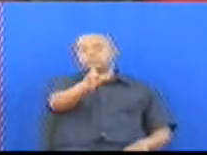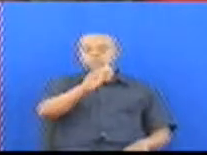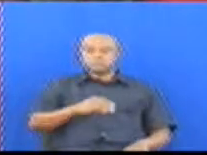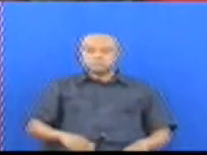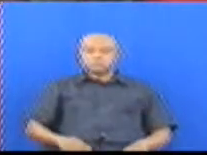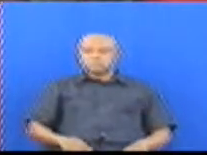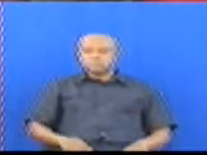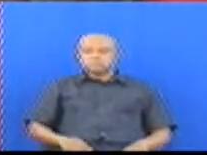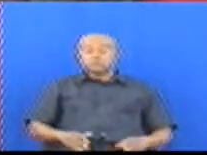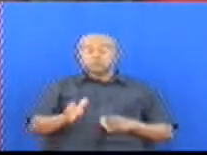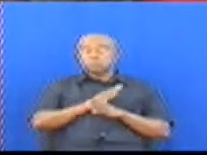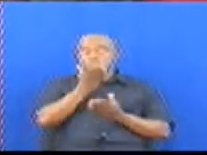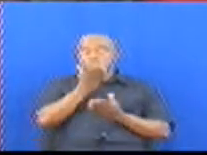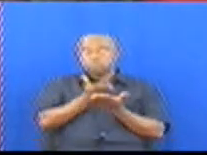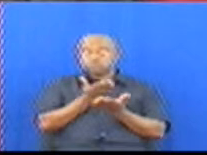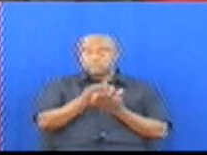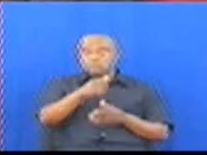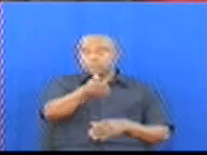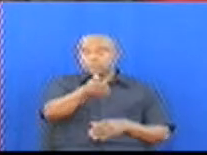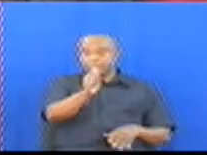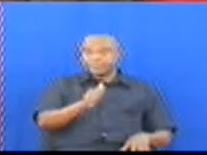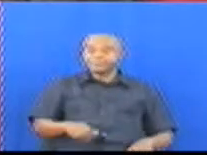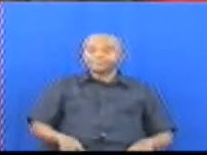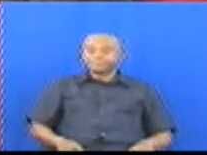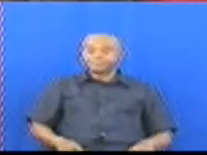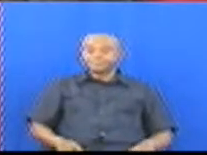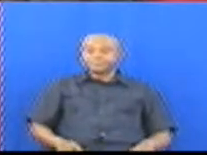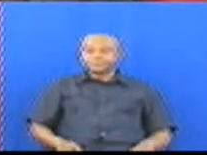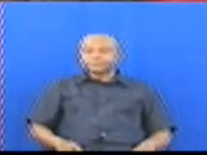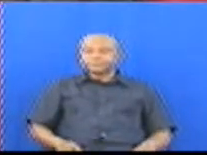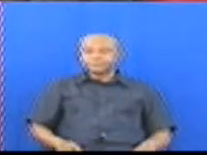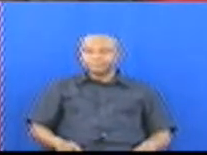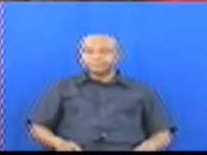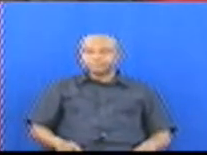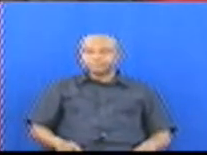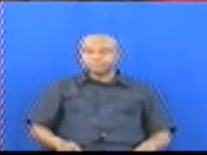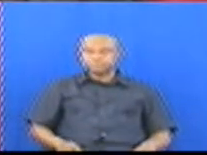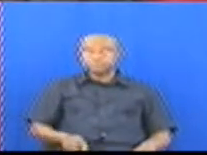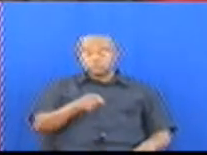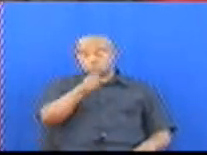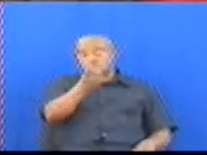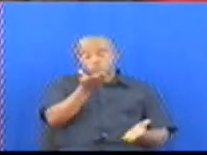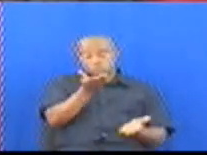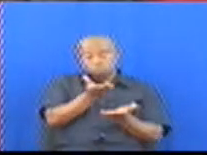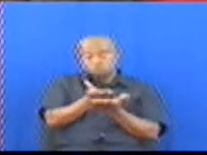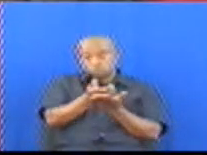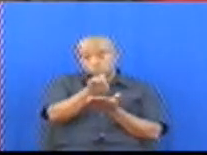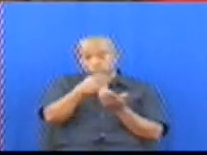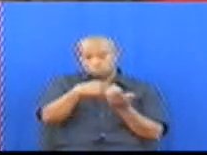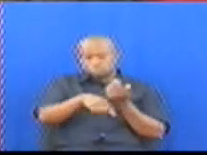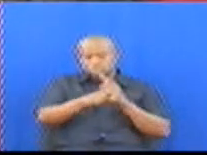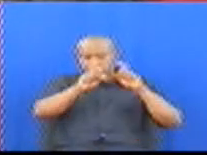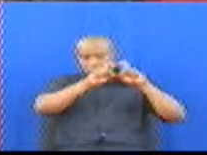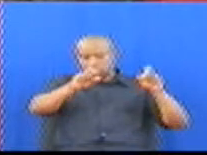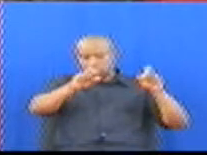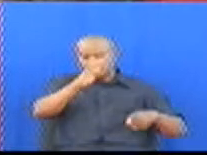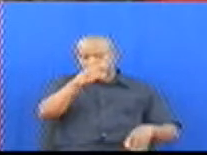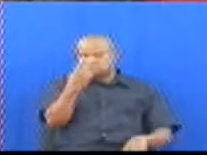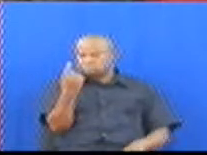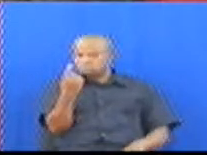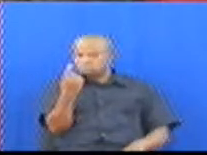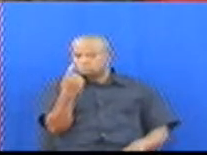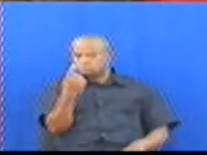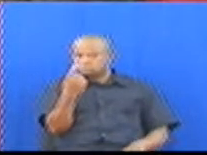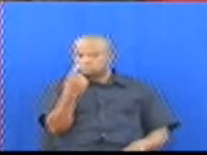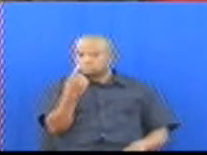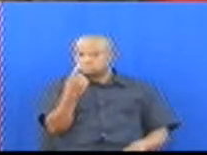mswada wenyewe. Mswada huu kwenye ibara ya 51